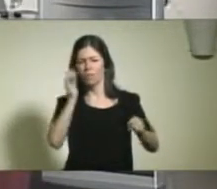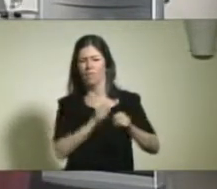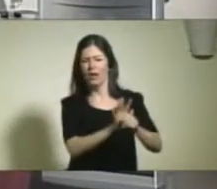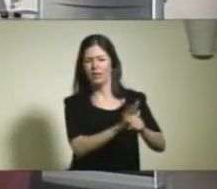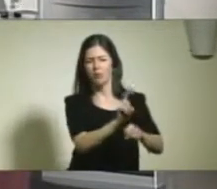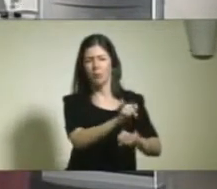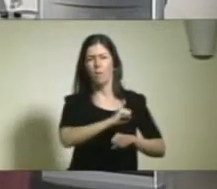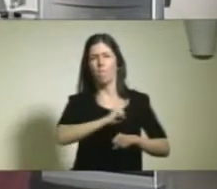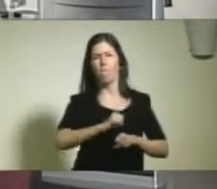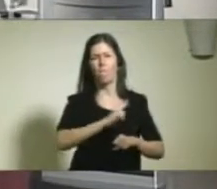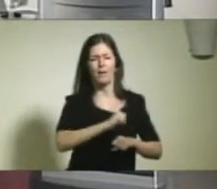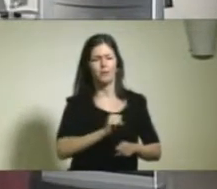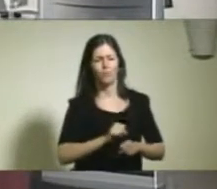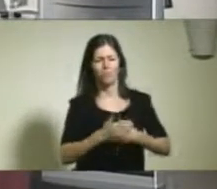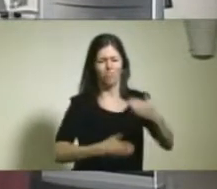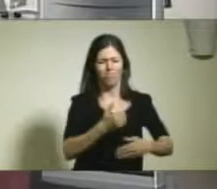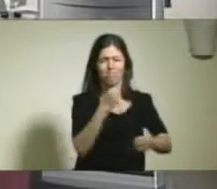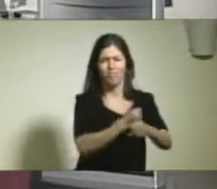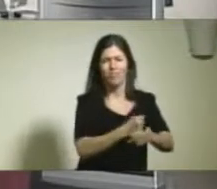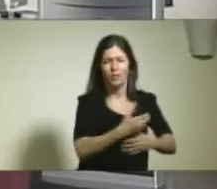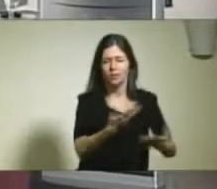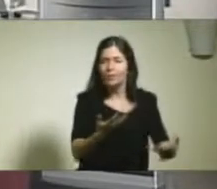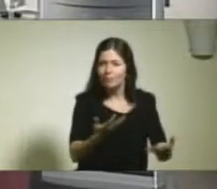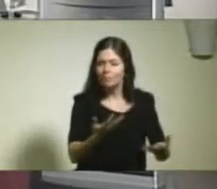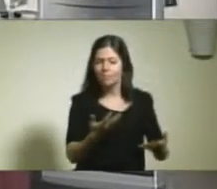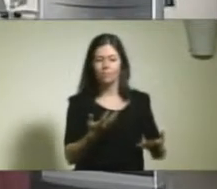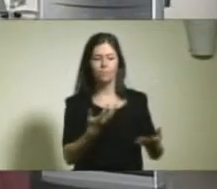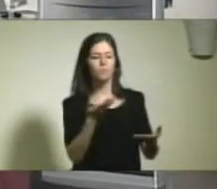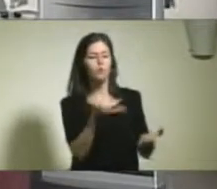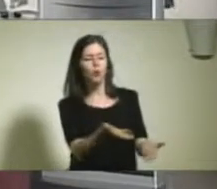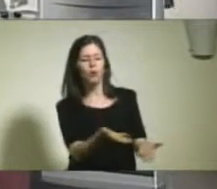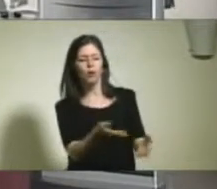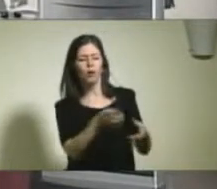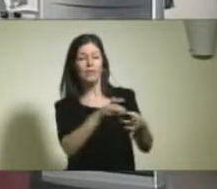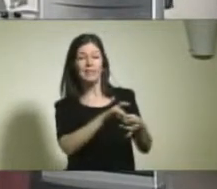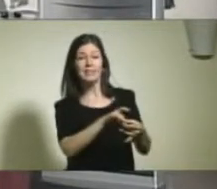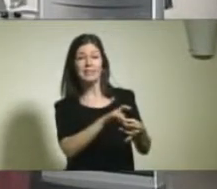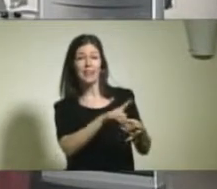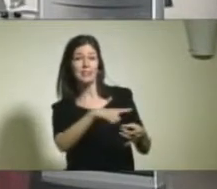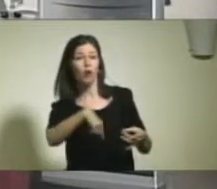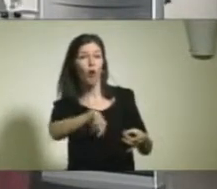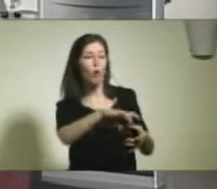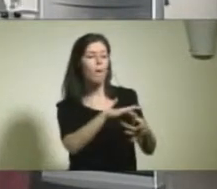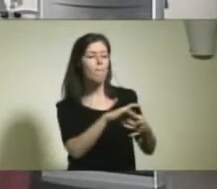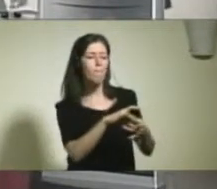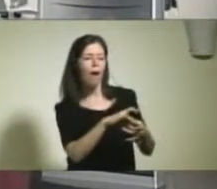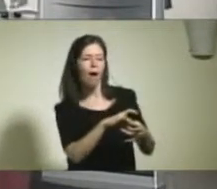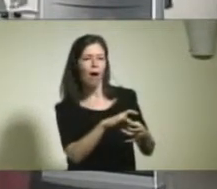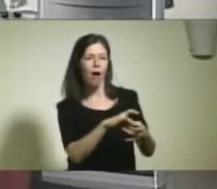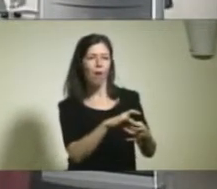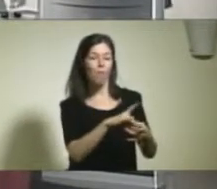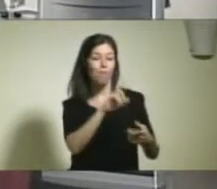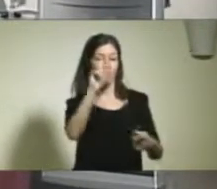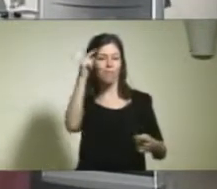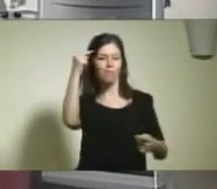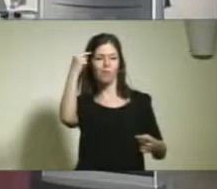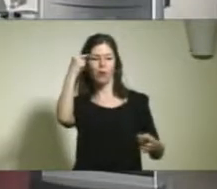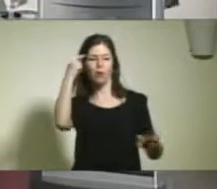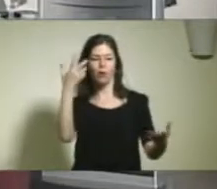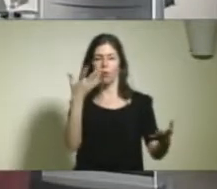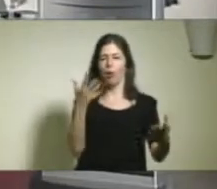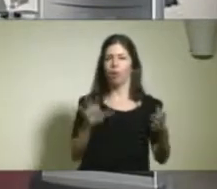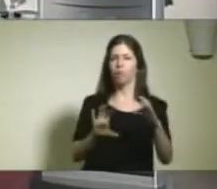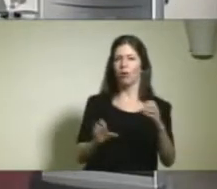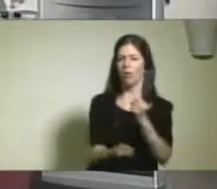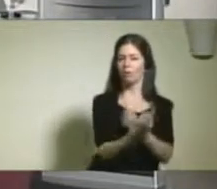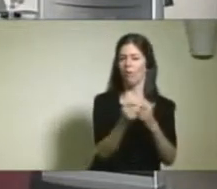production puis de productivité. Comment, syndicalement, avec les membres, vous confrontez cette situation-là? Parce